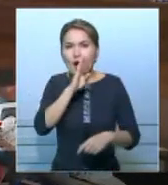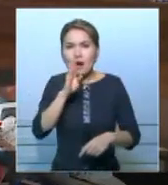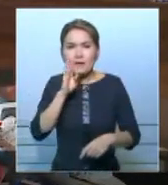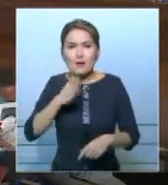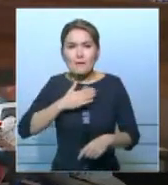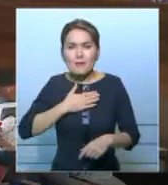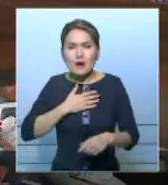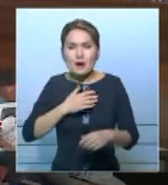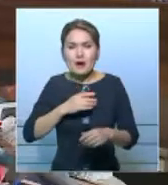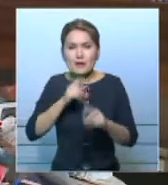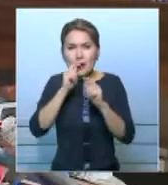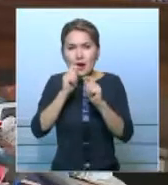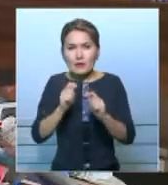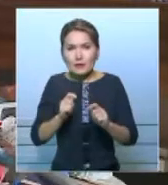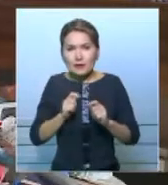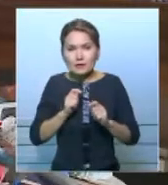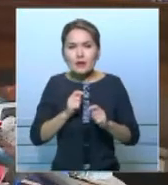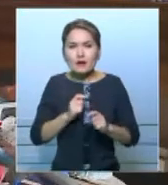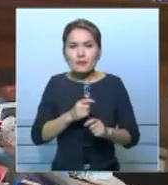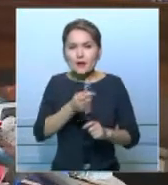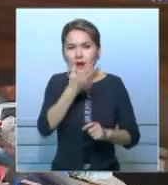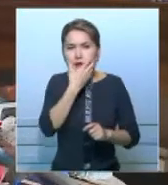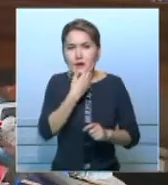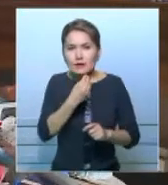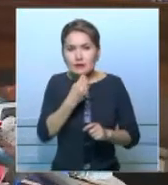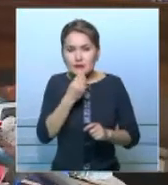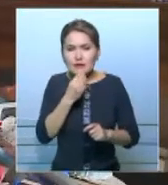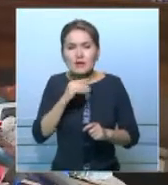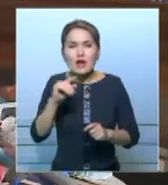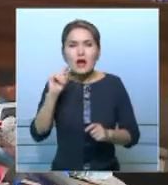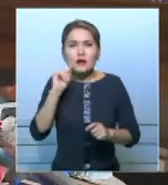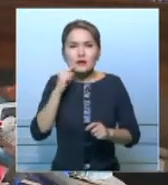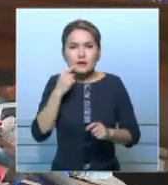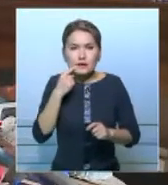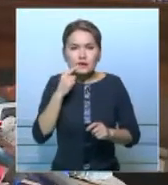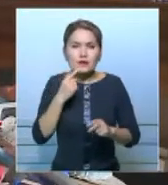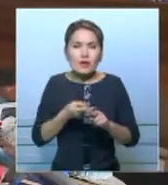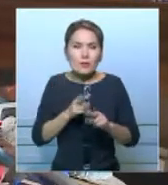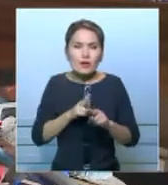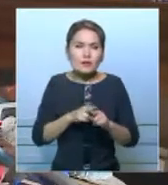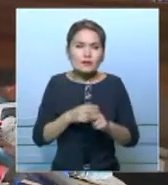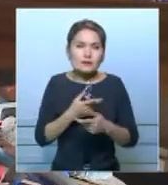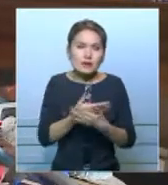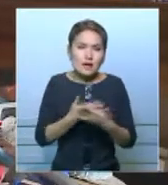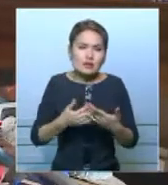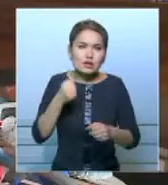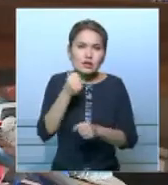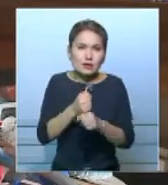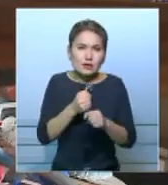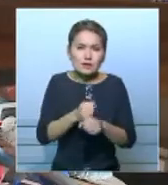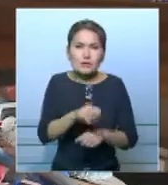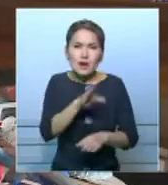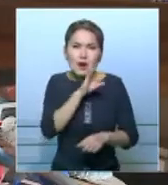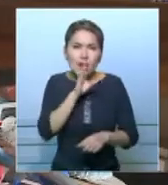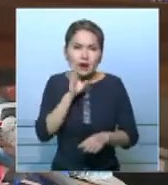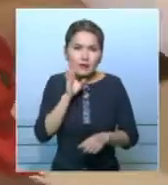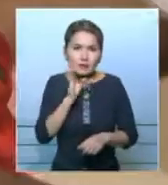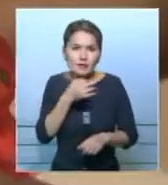гүл шоғын жасап шықты. Достарымның туған күніне конфеттен жасалған ойыншықпен торт сыйлаймыз. Бұл идеяны анама мен